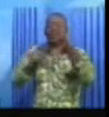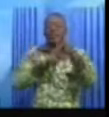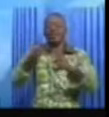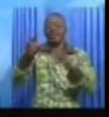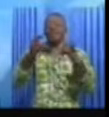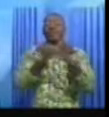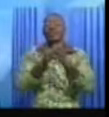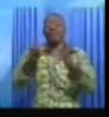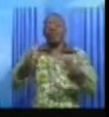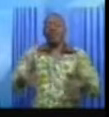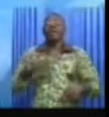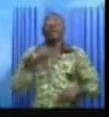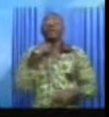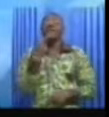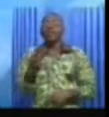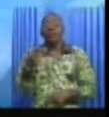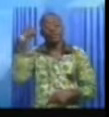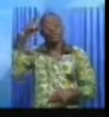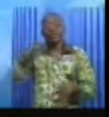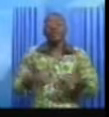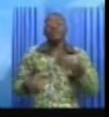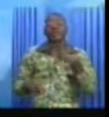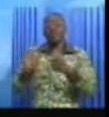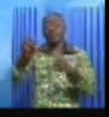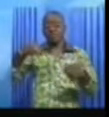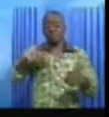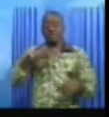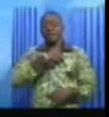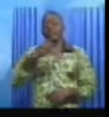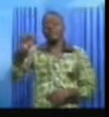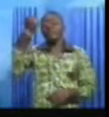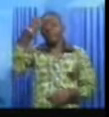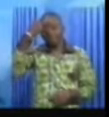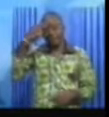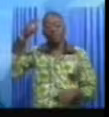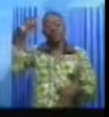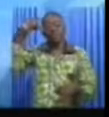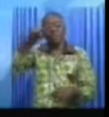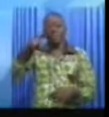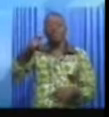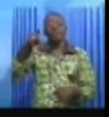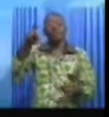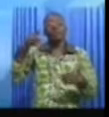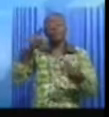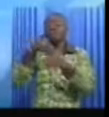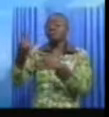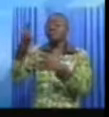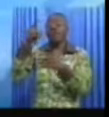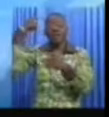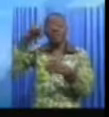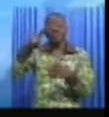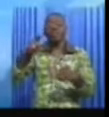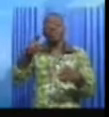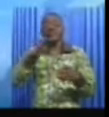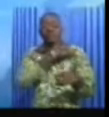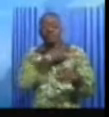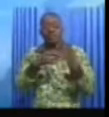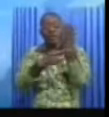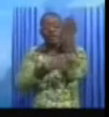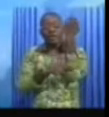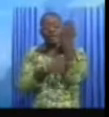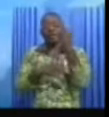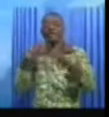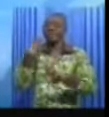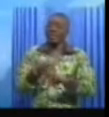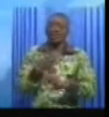de vives voix exprimer aux membres du gouvernement leurs préoccupations en ce qui concerne le désenclavement de la région et les difficultés